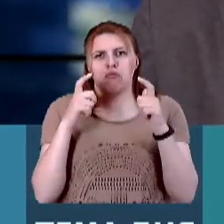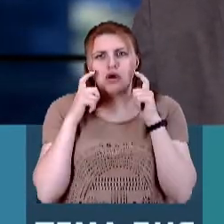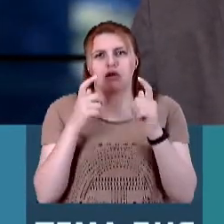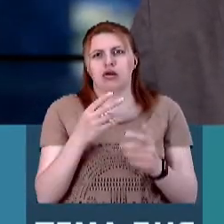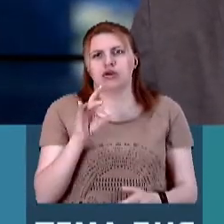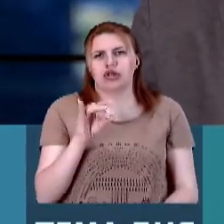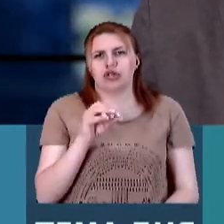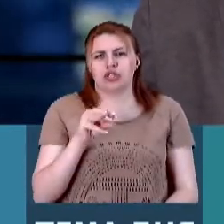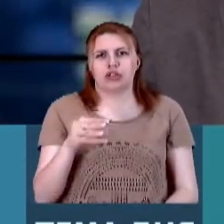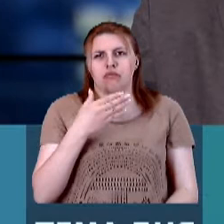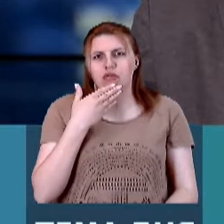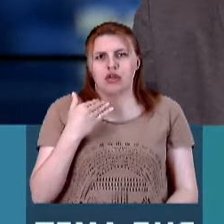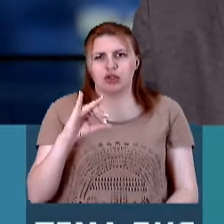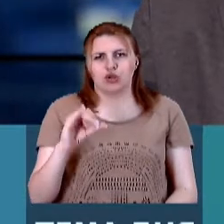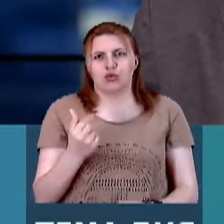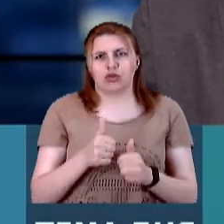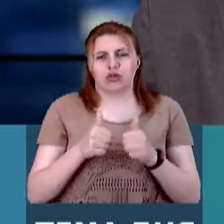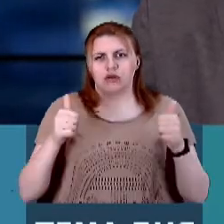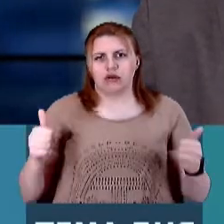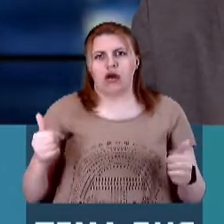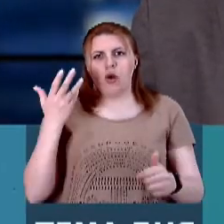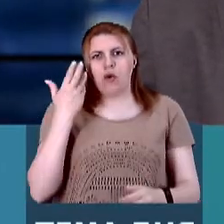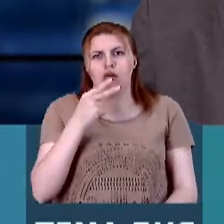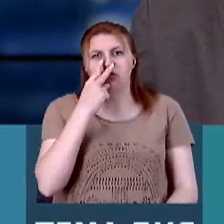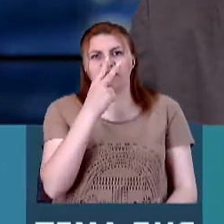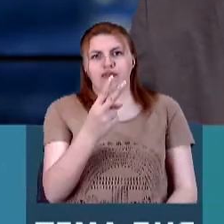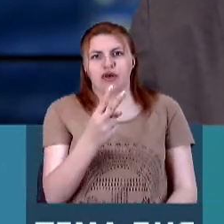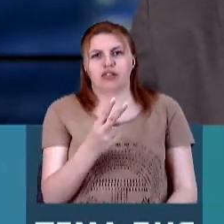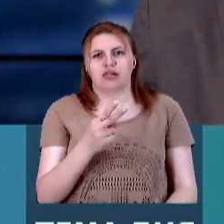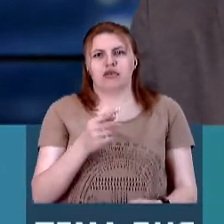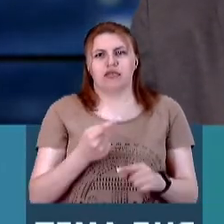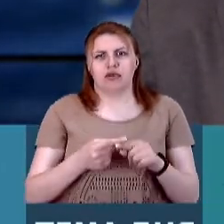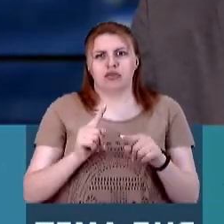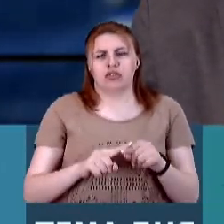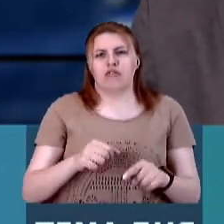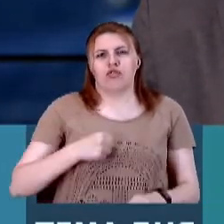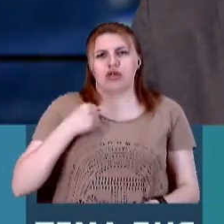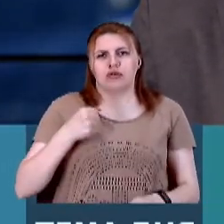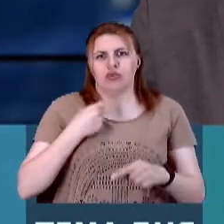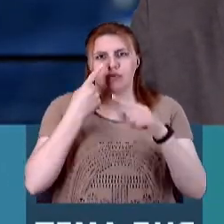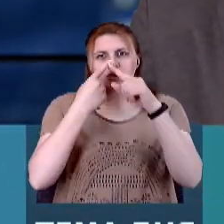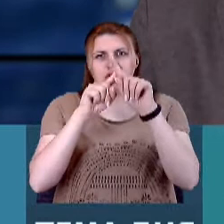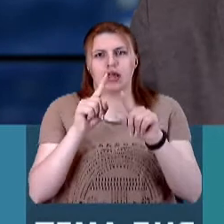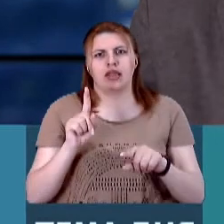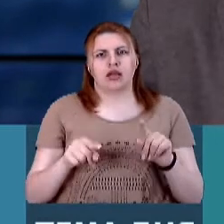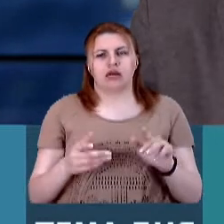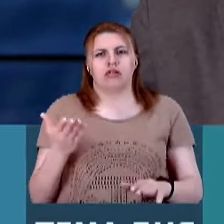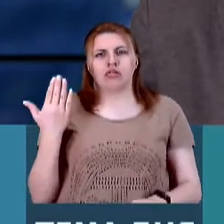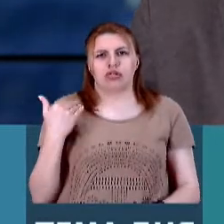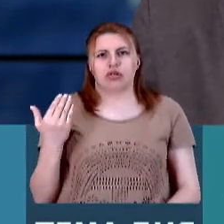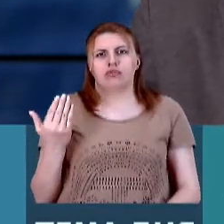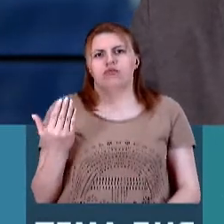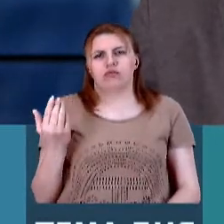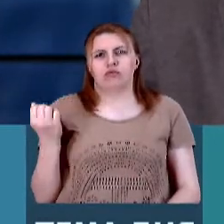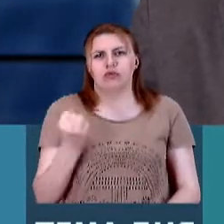ні соціальної дистанції, от коли вони, власне, дивились на переміщення цієї військової техніки. Хоча декілька тижнів тому бойовики заявляли